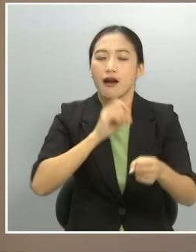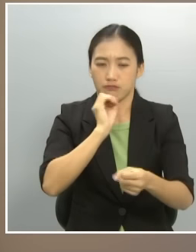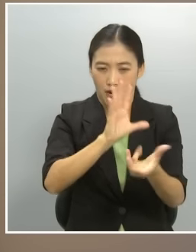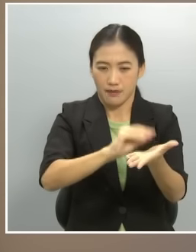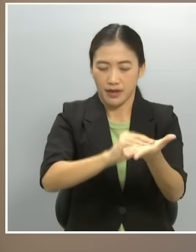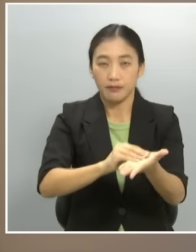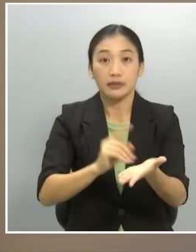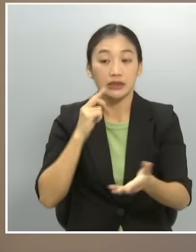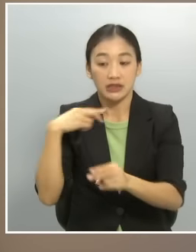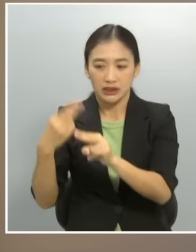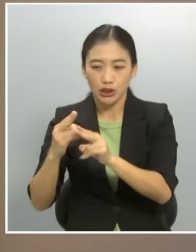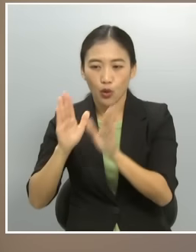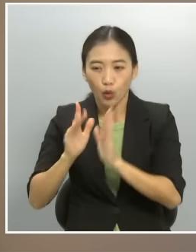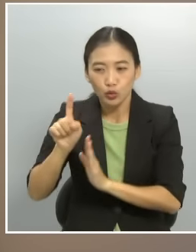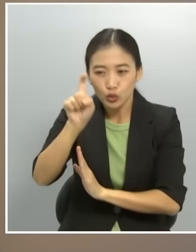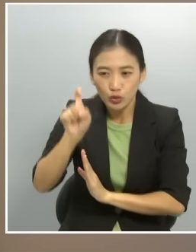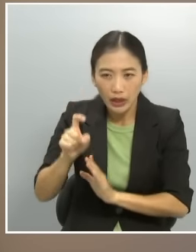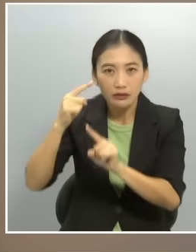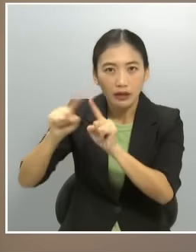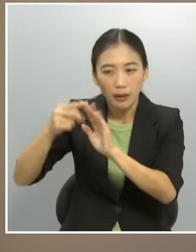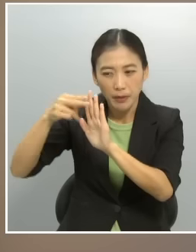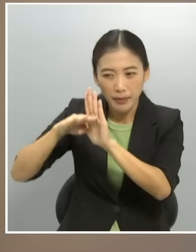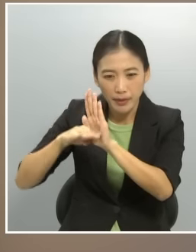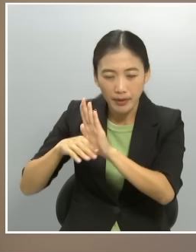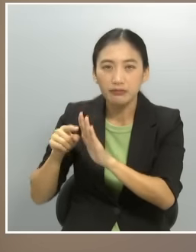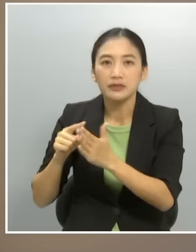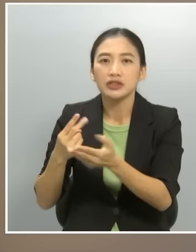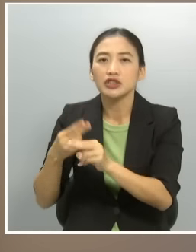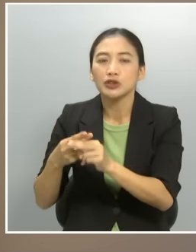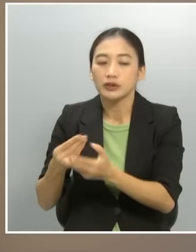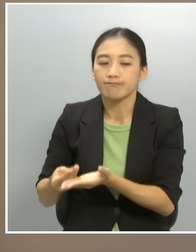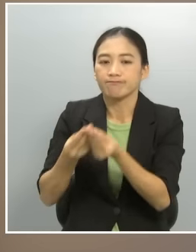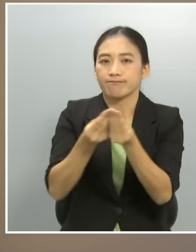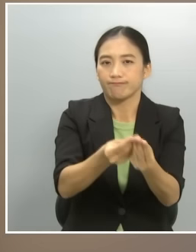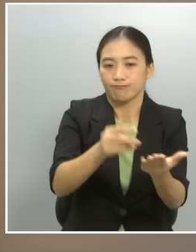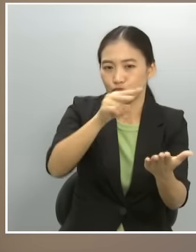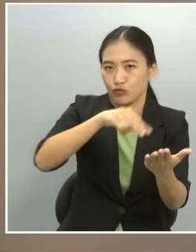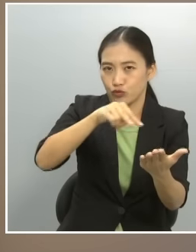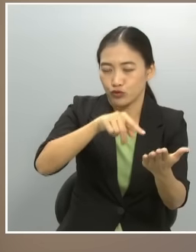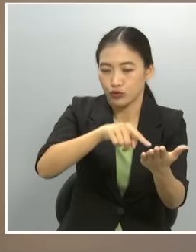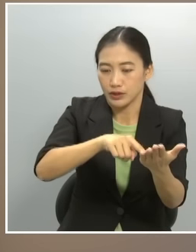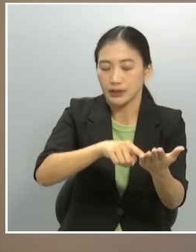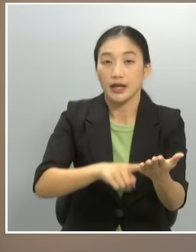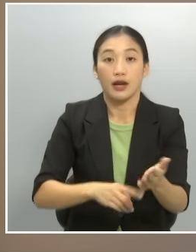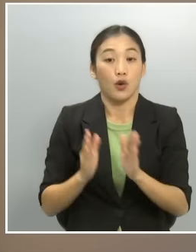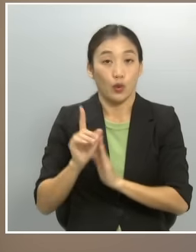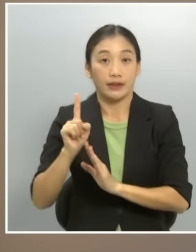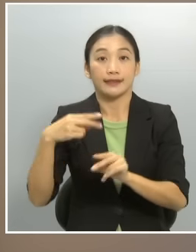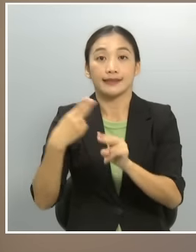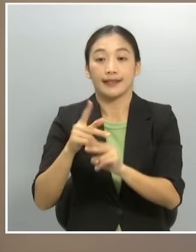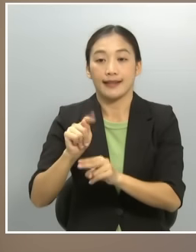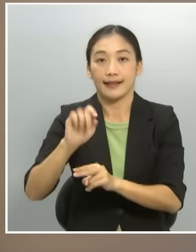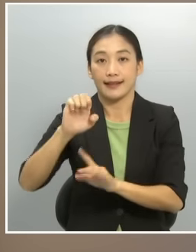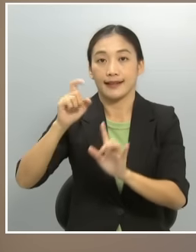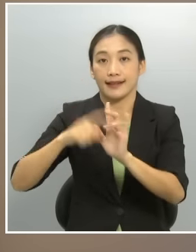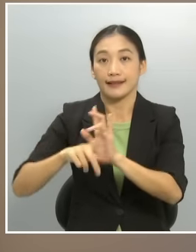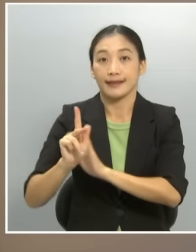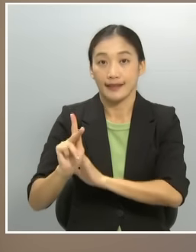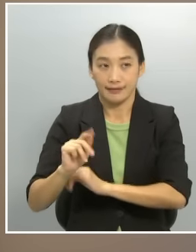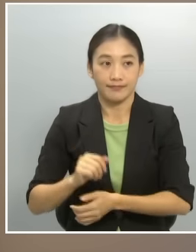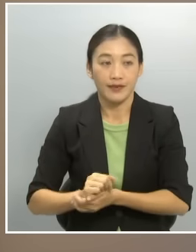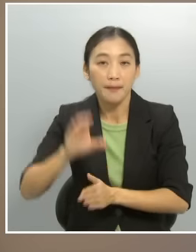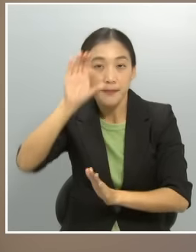วนดูหรือว่าตรวจสอบดูปรากฏว่าหนึ่งในนั้นครับคุณผู้ชมครับก็คือติ๊กนาวานี่นะฮะเป็นรูปพระบรมฉายาลักษณ์ของรัช